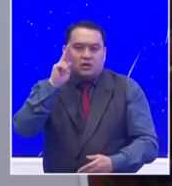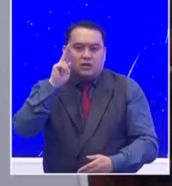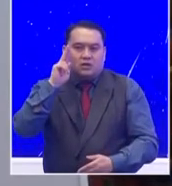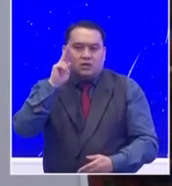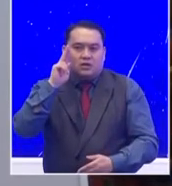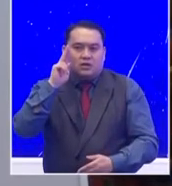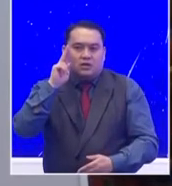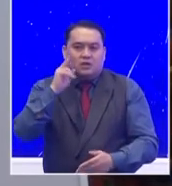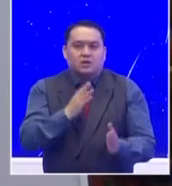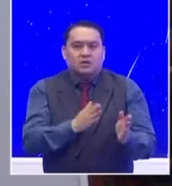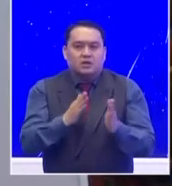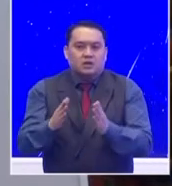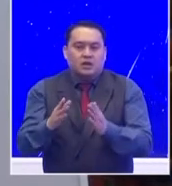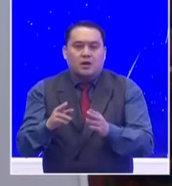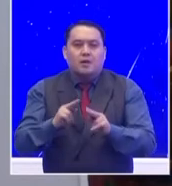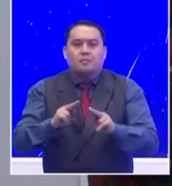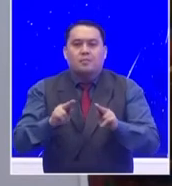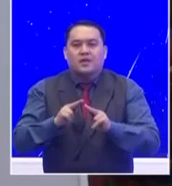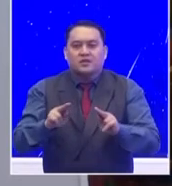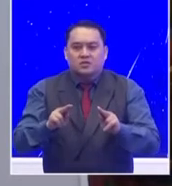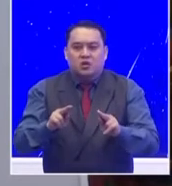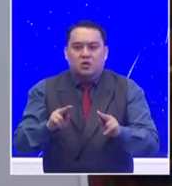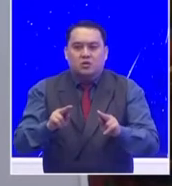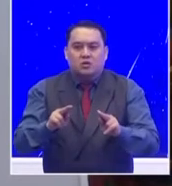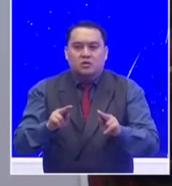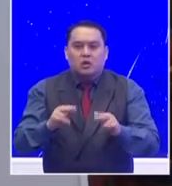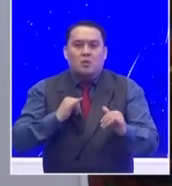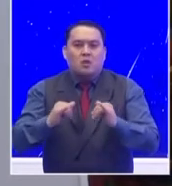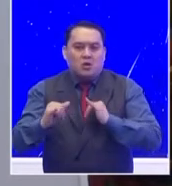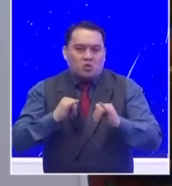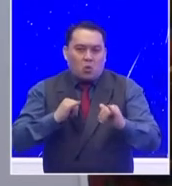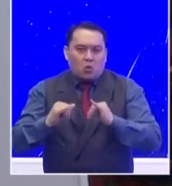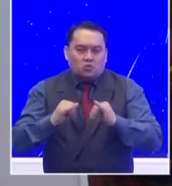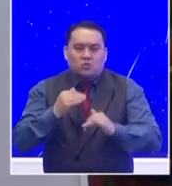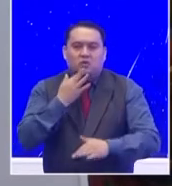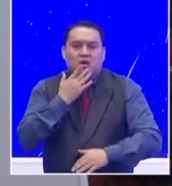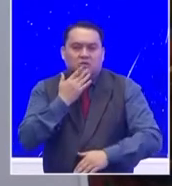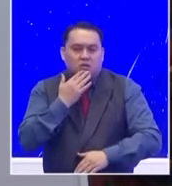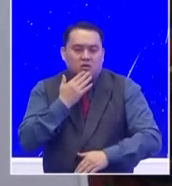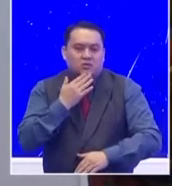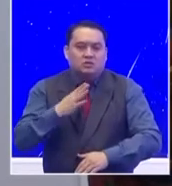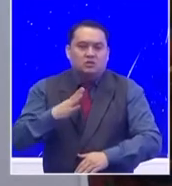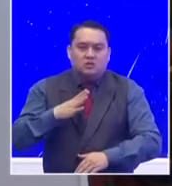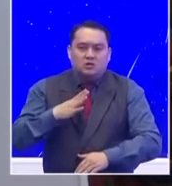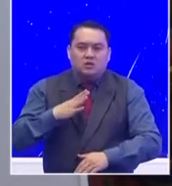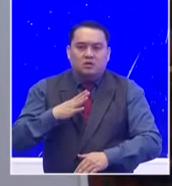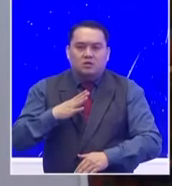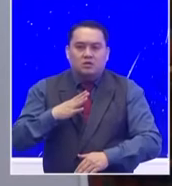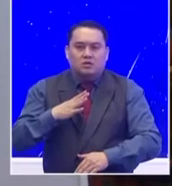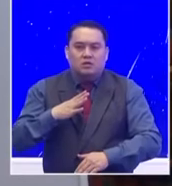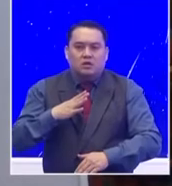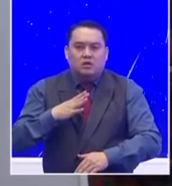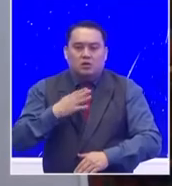изучение таких дисциплин, как педагогика, формирование межэтнической толерантности. Здесь большой упор идет на